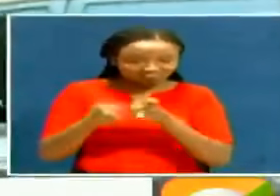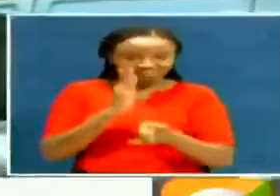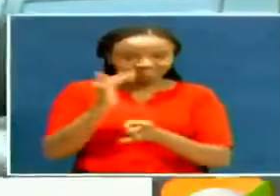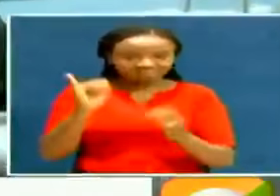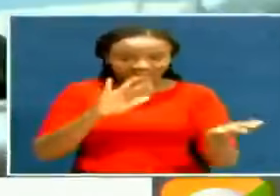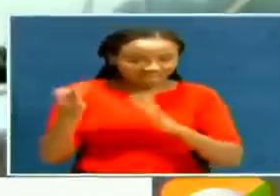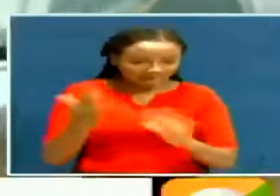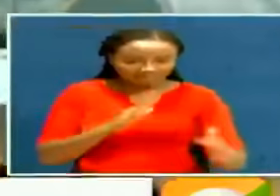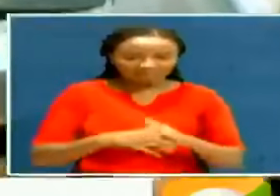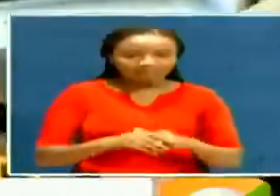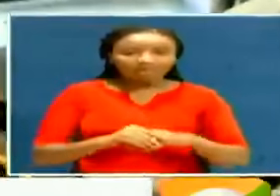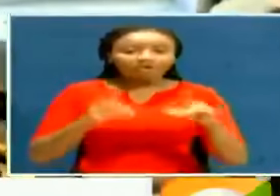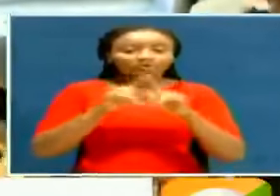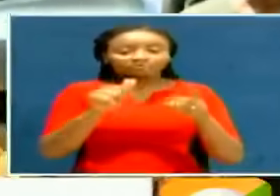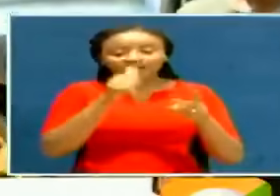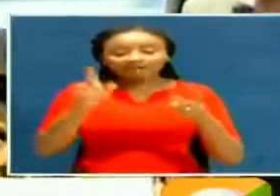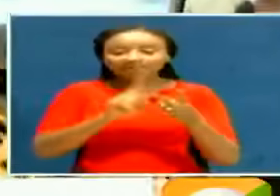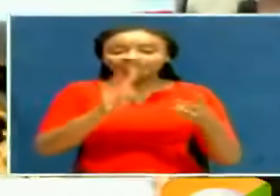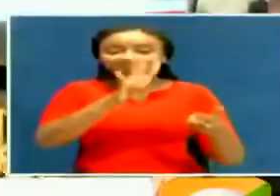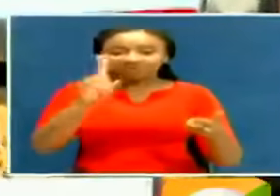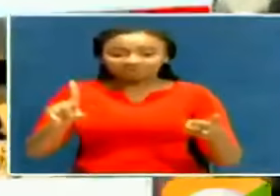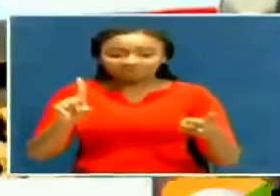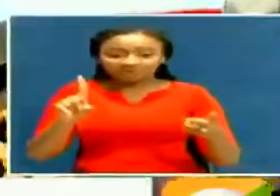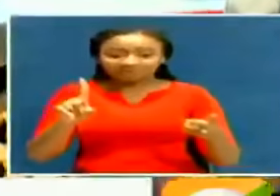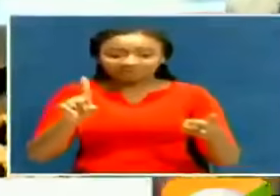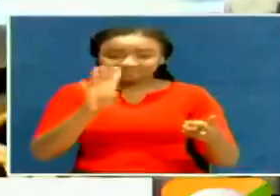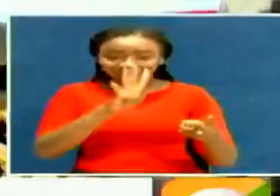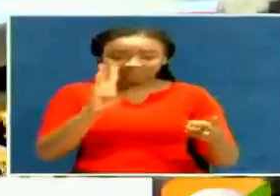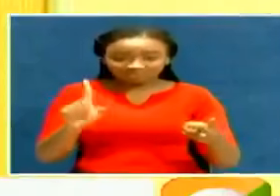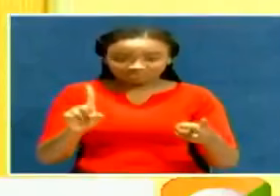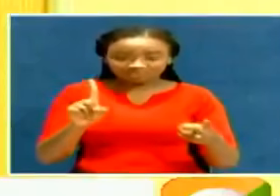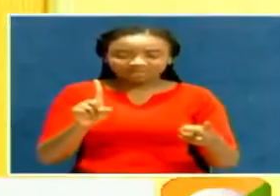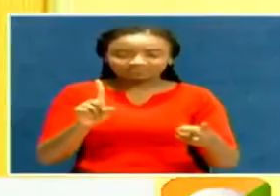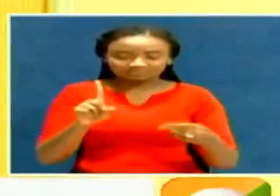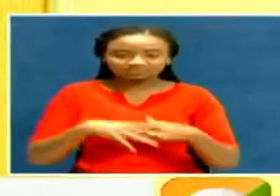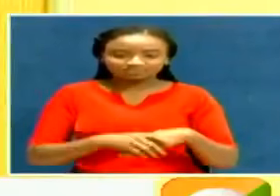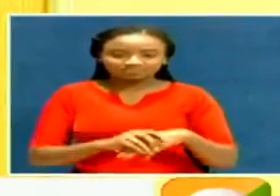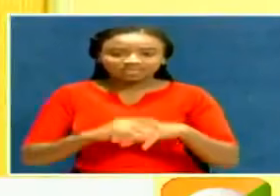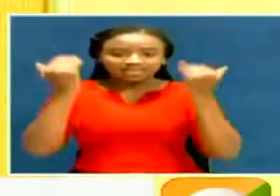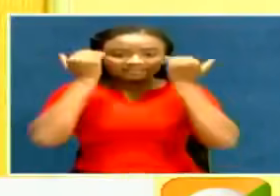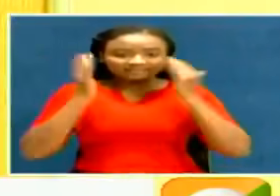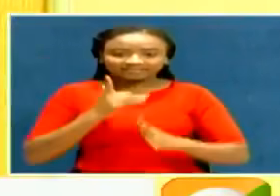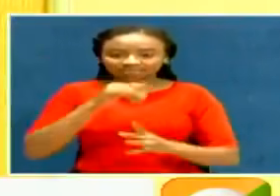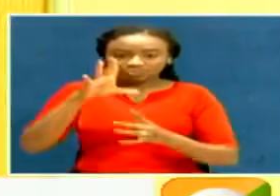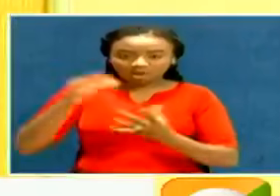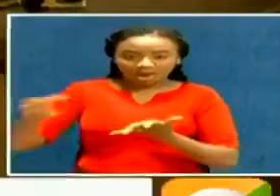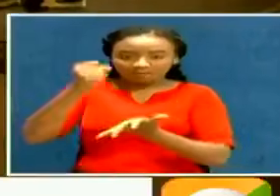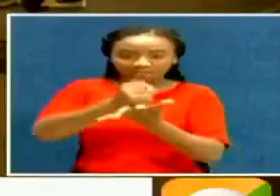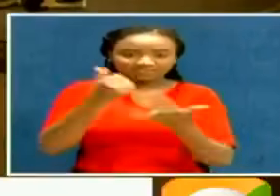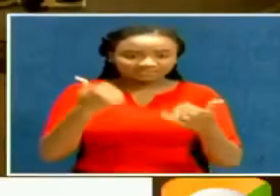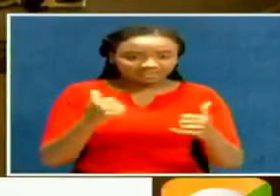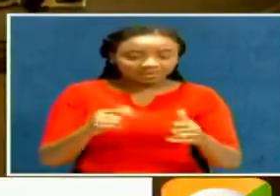ni uteuzi wa majaji 41, japo mmoja alifariki mwaka uliopita. Jaji Koome alikuwa ameahidi atajadiliana na